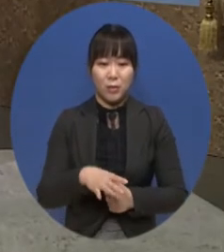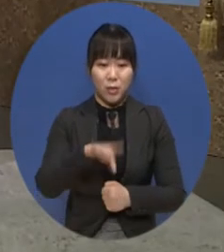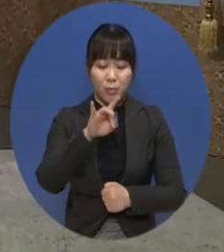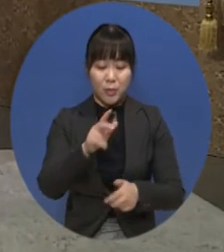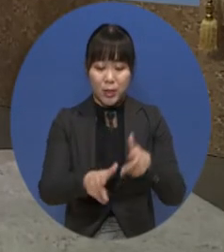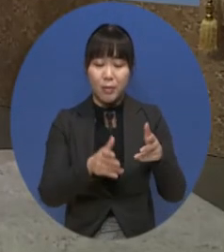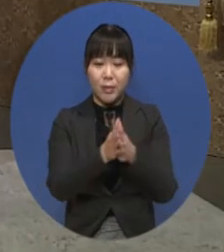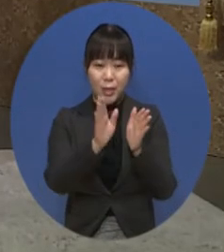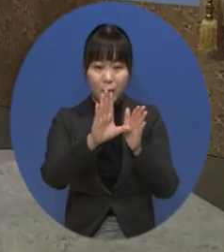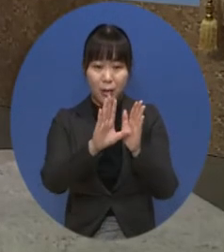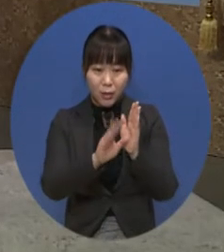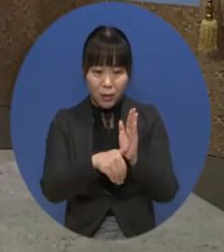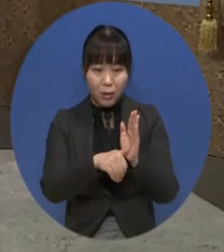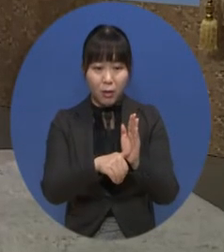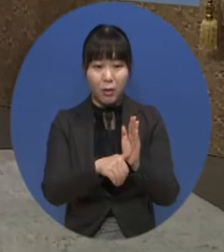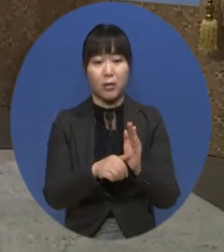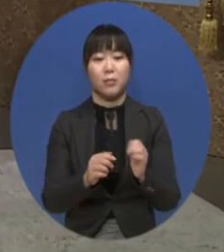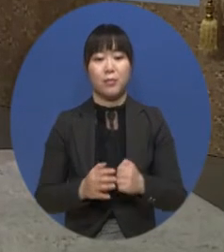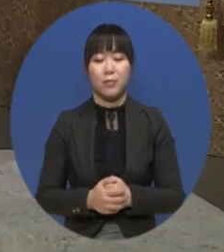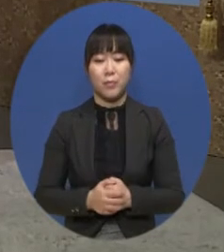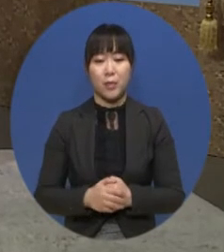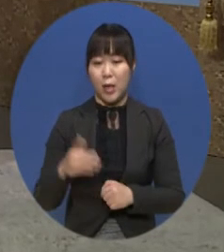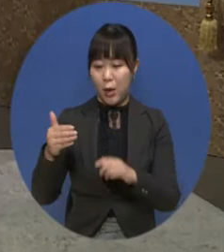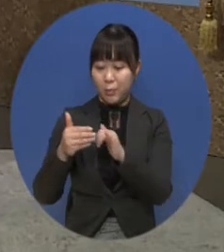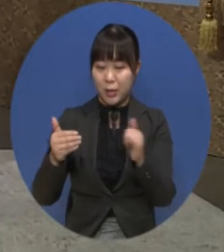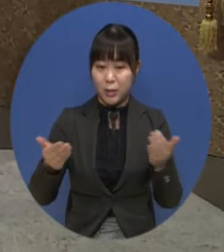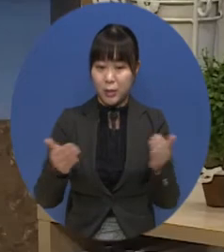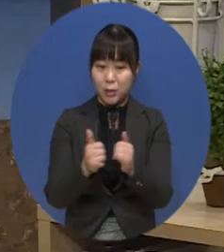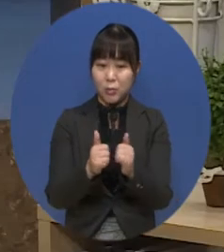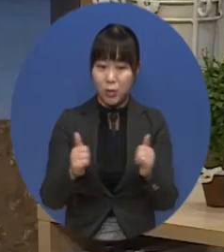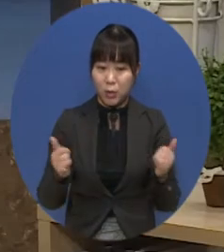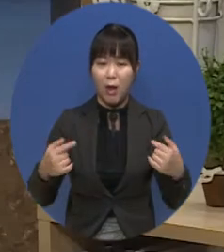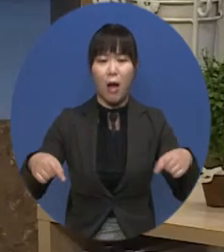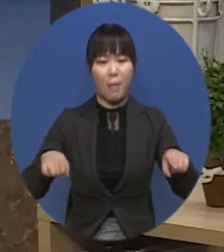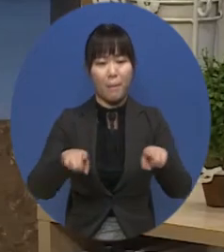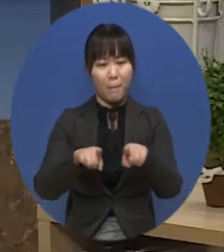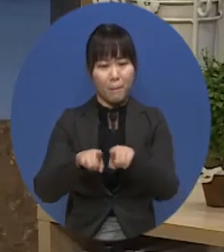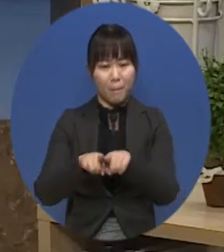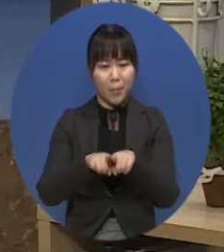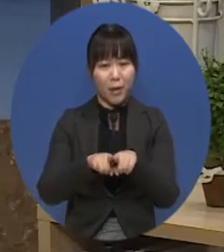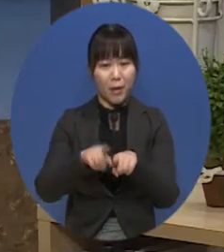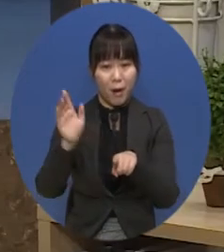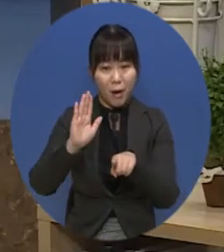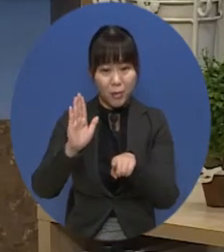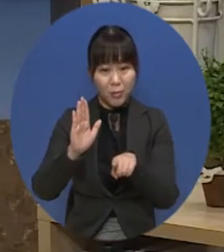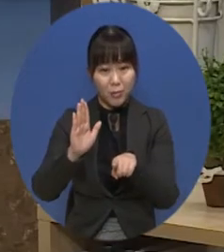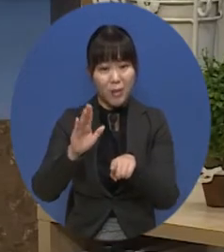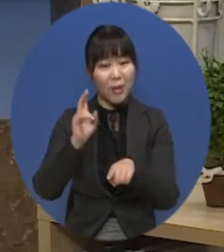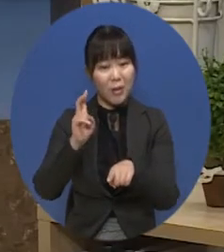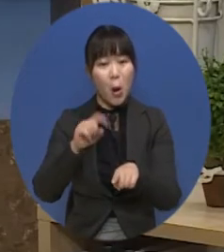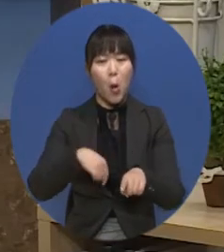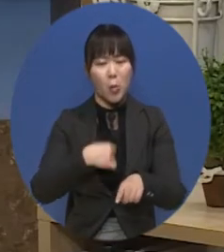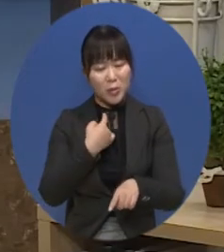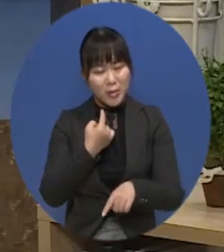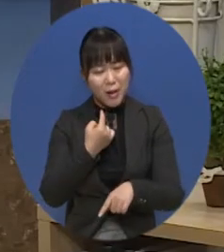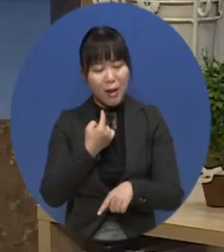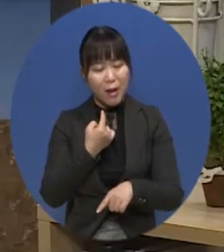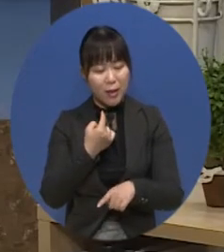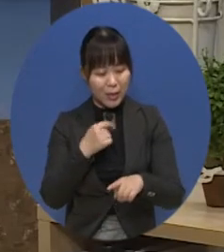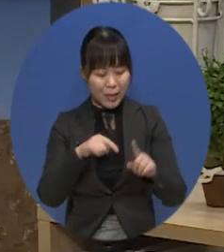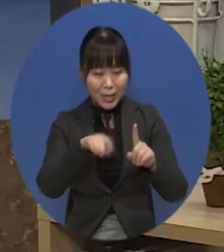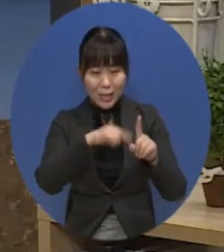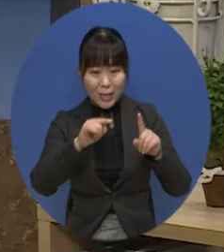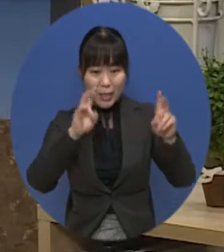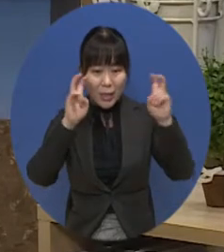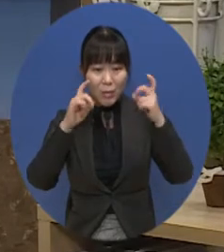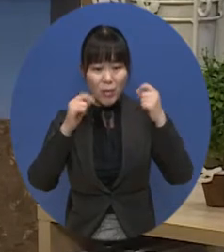사업을 시작하셨을 때는 네. 또 이런 9명의 직원들이 함께 하지는 않으셨을 것 같거든요. 네, 네. 또 혼자서 1인 네. 기업처럼